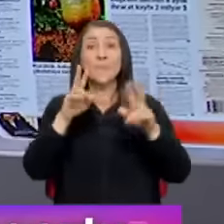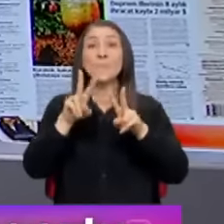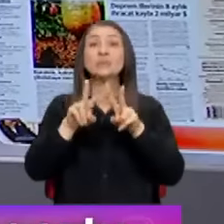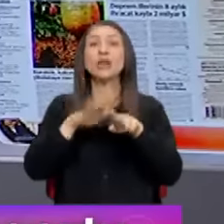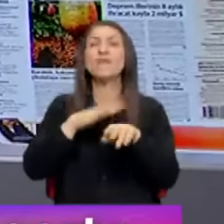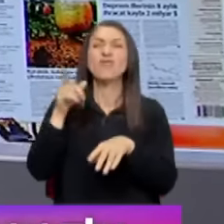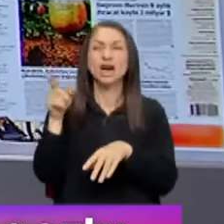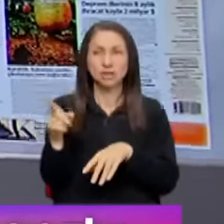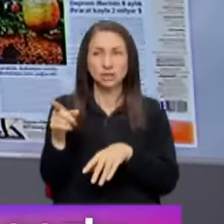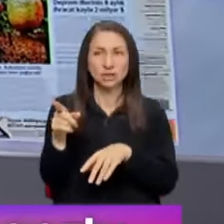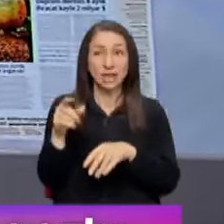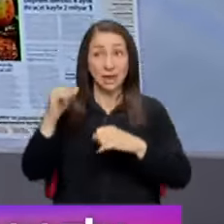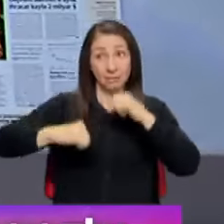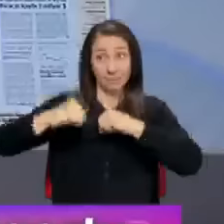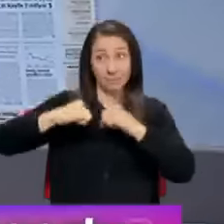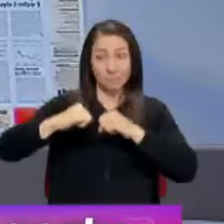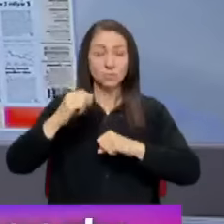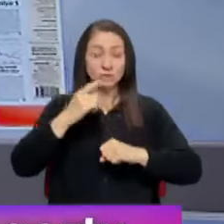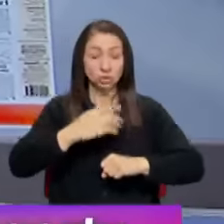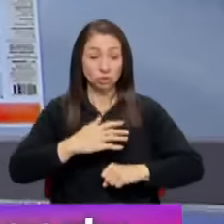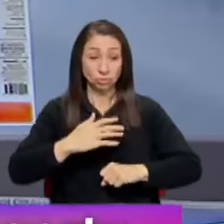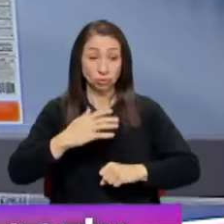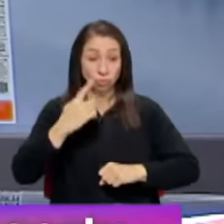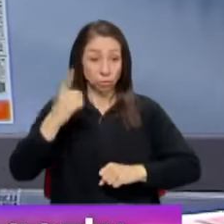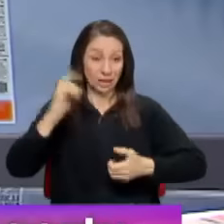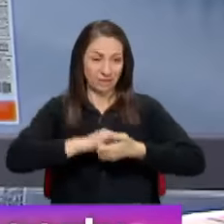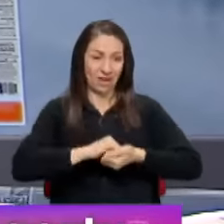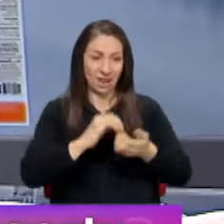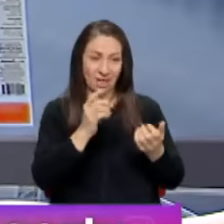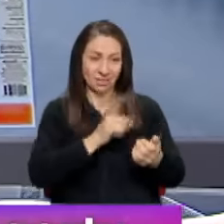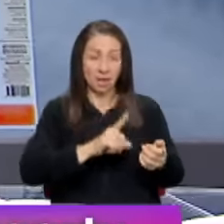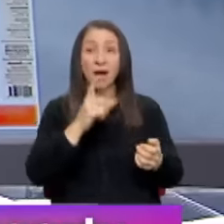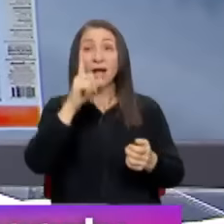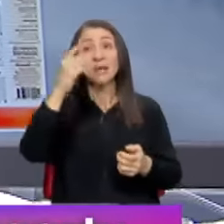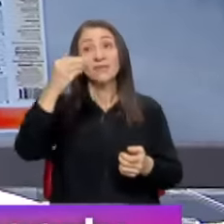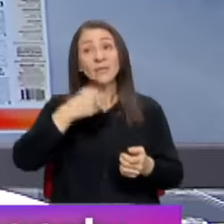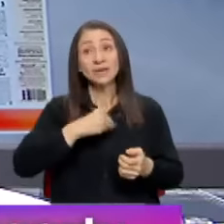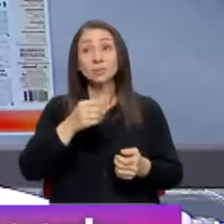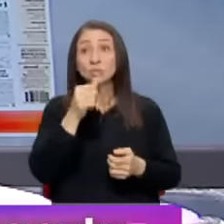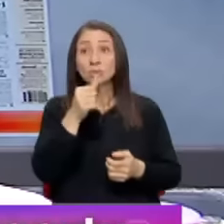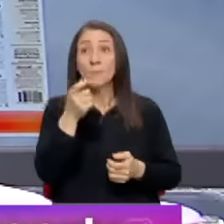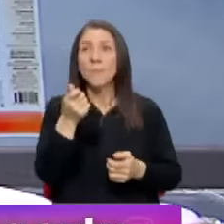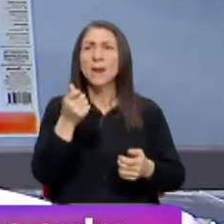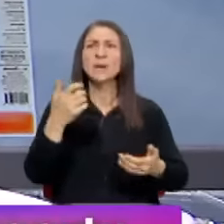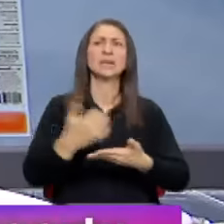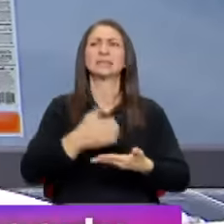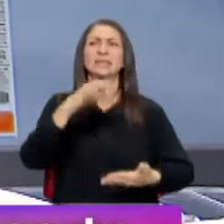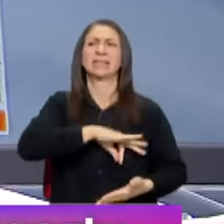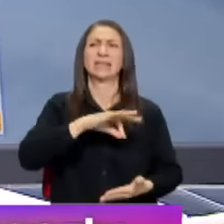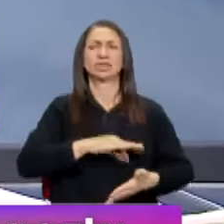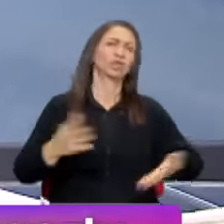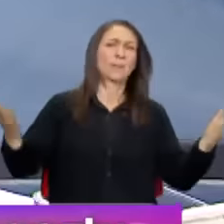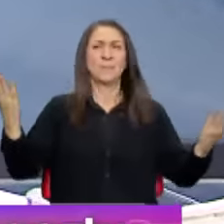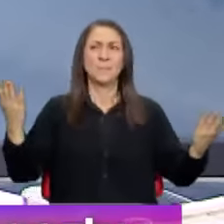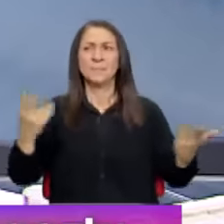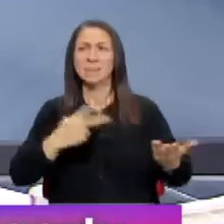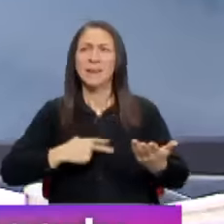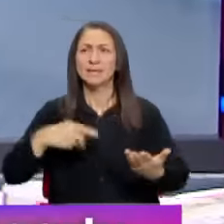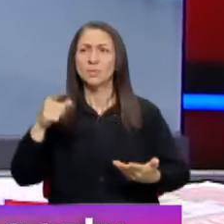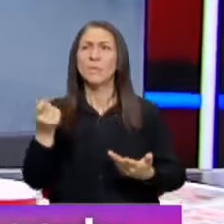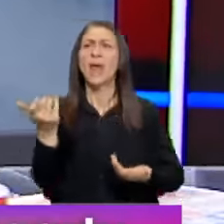Yavaş'ın rakibi, Cumhur İttifakı'nın adayı dedi ki Allah'ın verdiği sudan para mı kazanılır canım? Belediye de